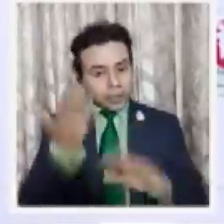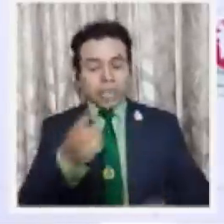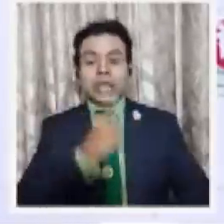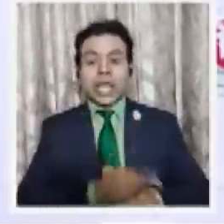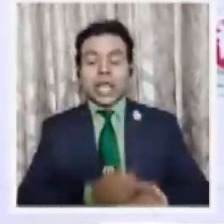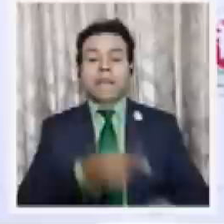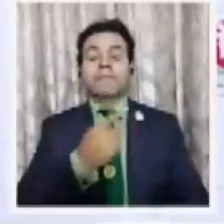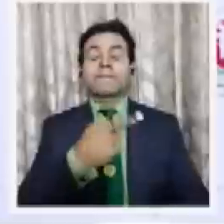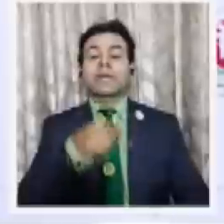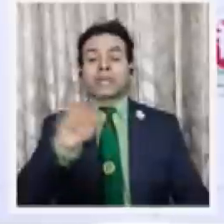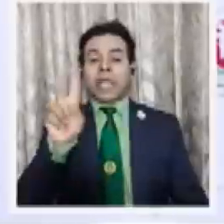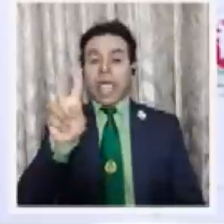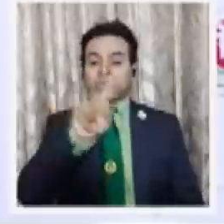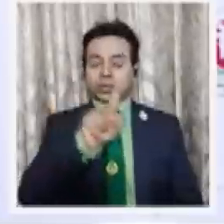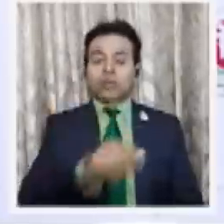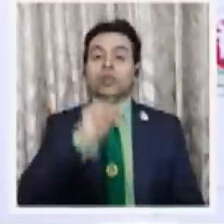44.64%।